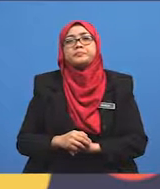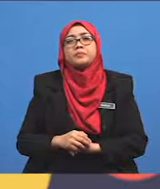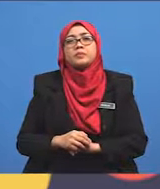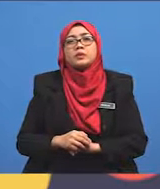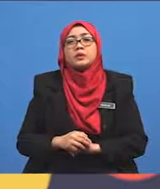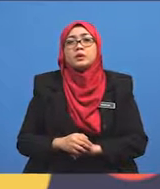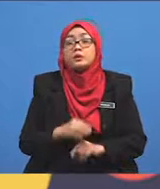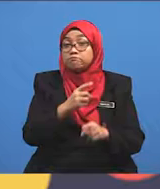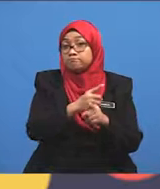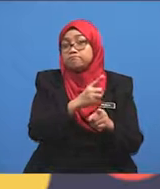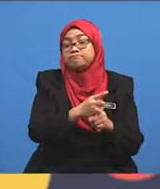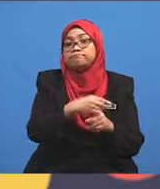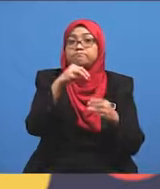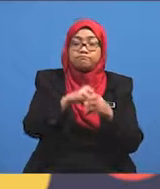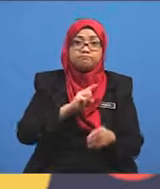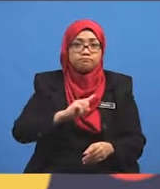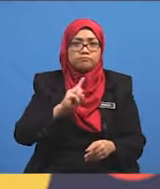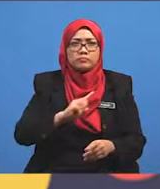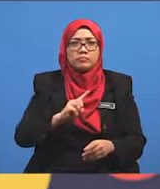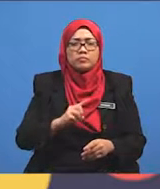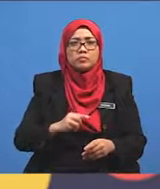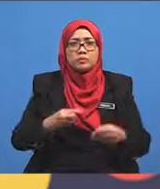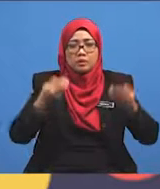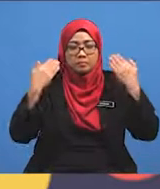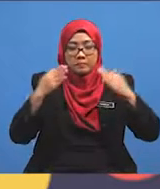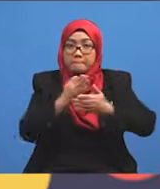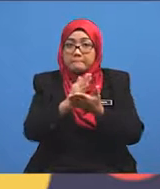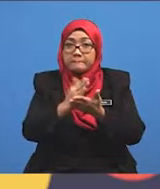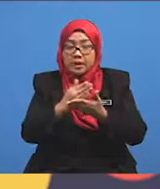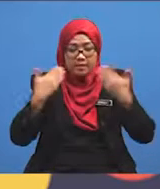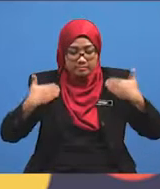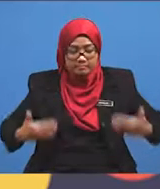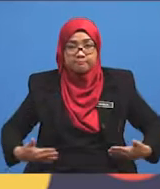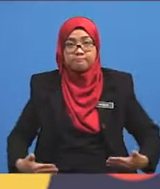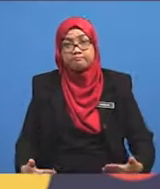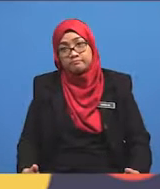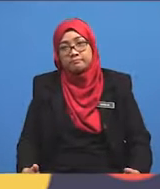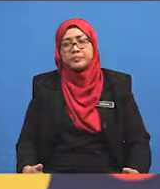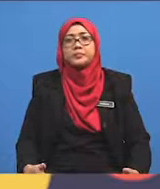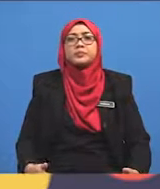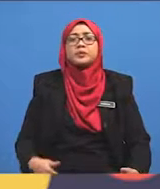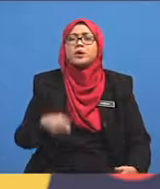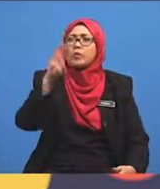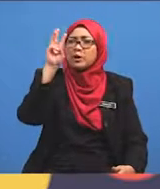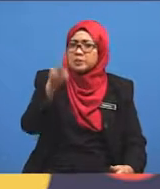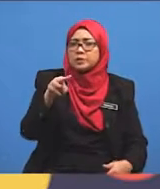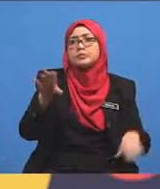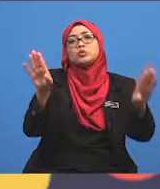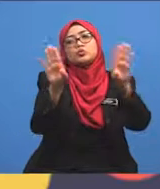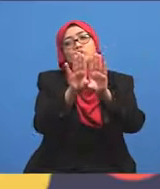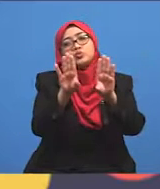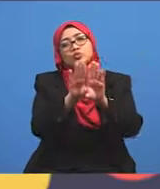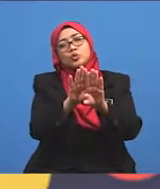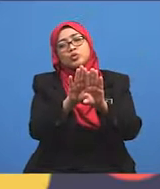bahagian tubuh badan seseorang yang wajib ditutup dan dilindungi daripada pandangan bukan mahram